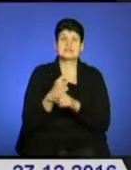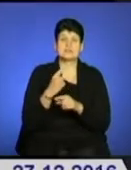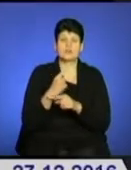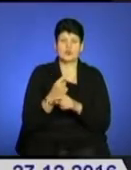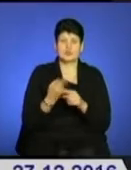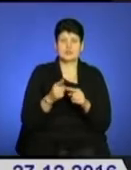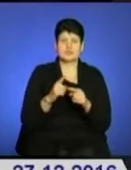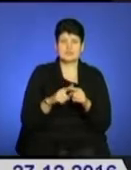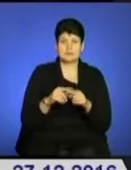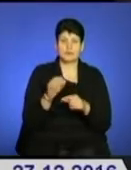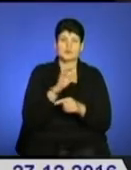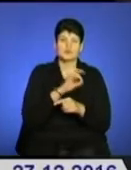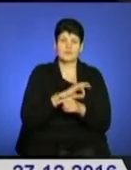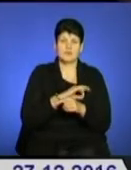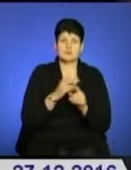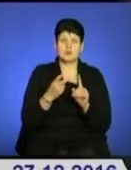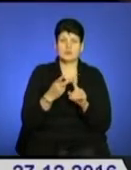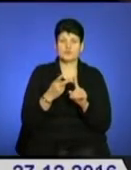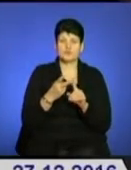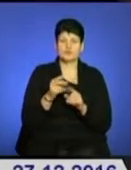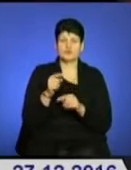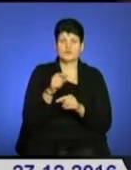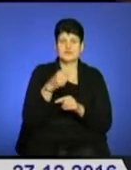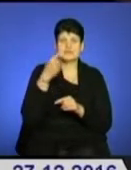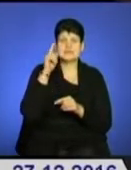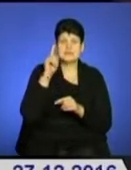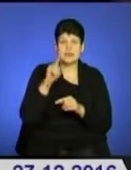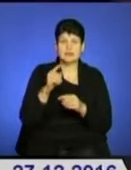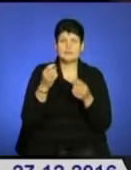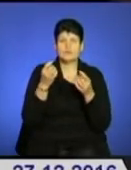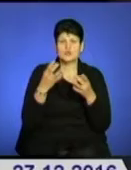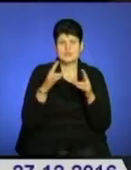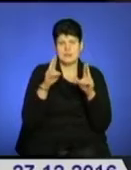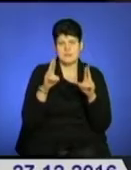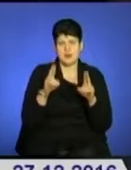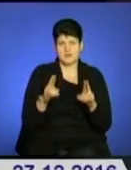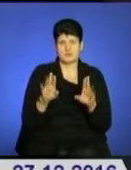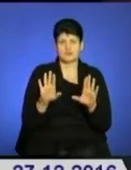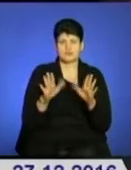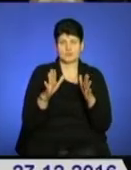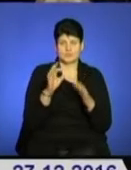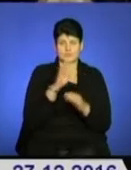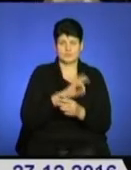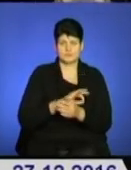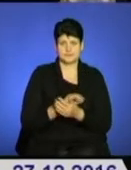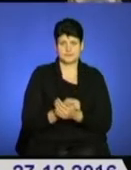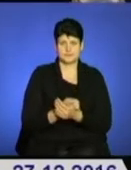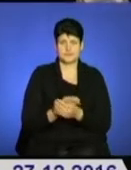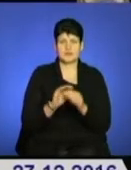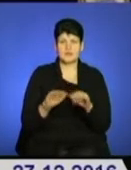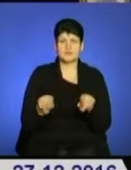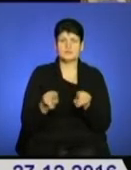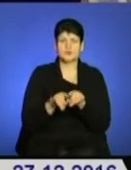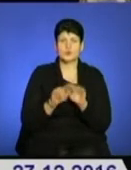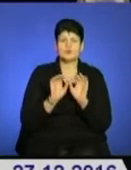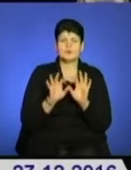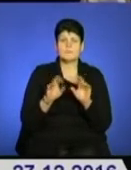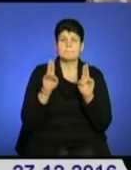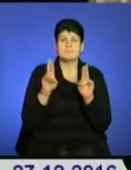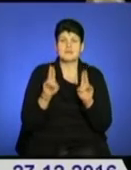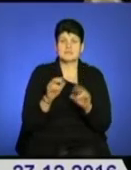виробами користуватися, а по-друге, щоб вони хоча б знали елементарні правила, якщо все ж таки їх використовують. Учням також розповіли про